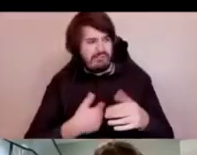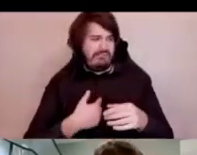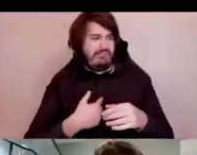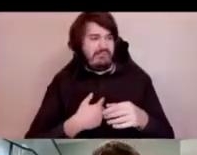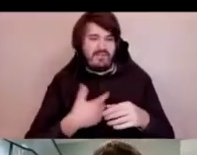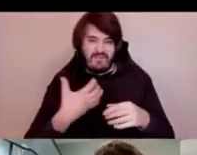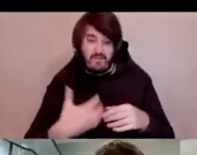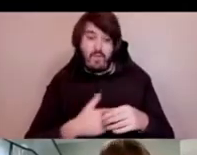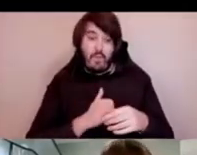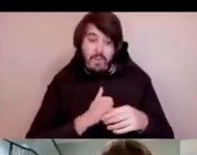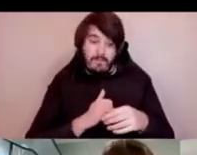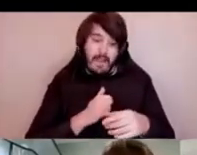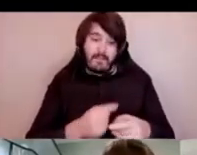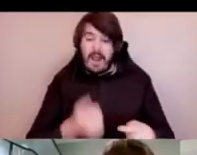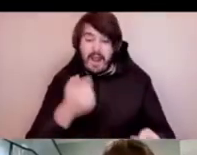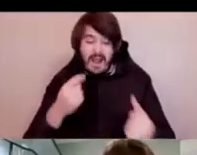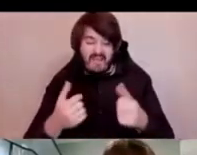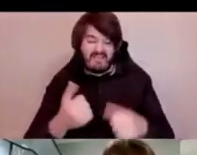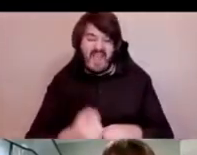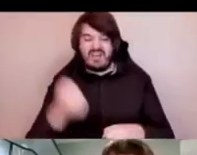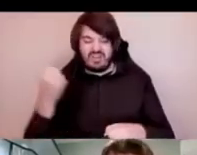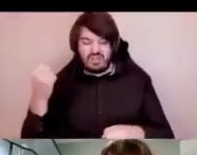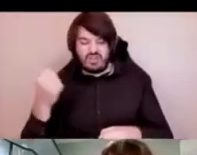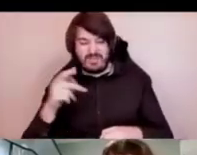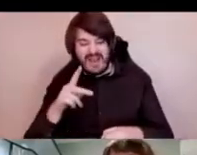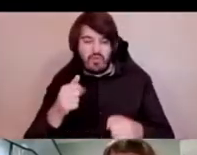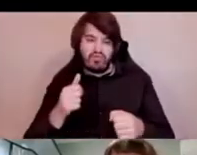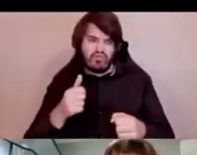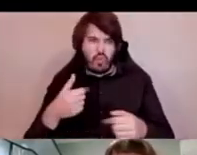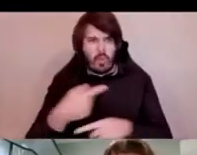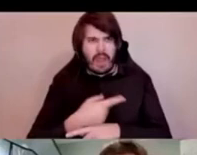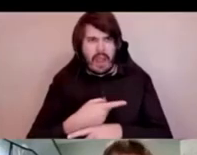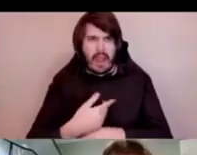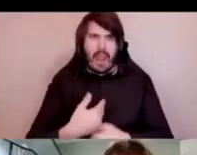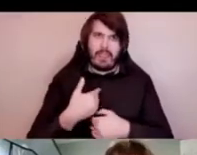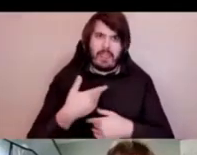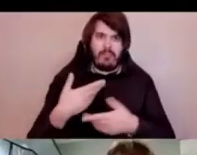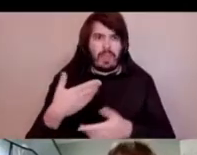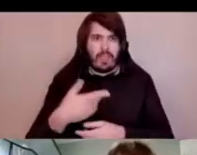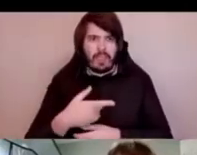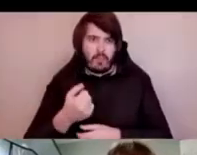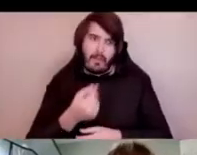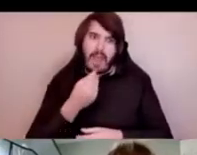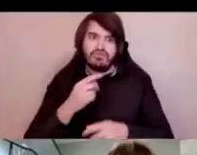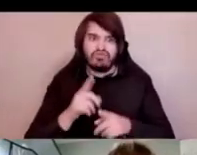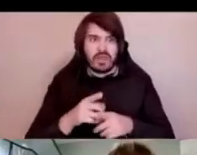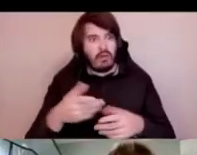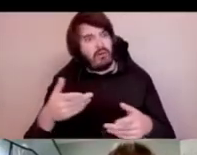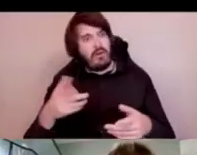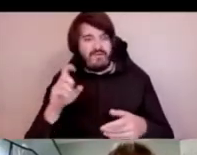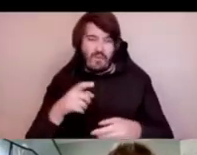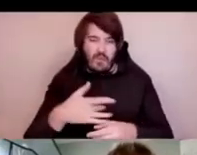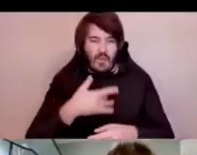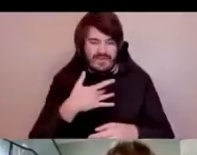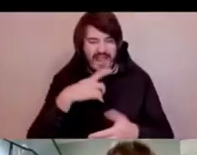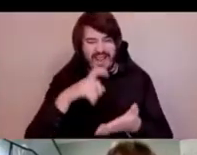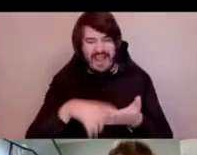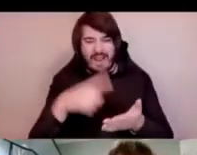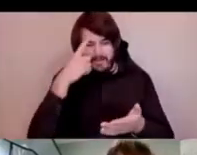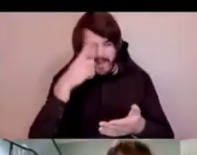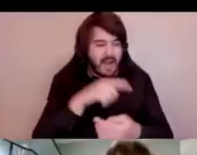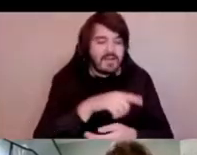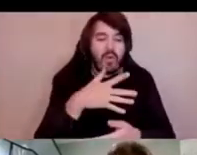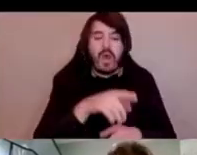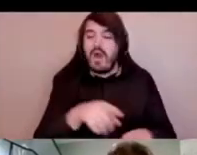tout le temps d'enlever les pissenlits ou peut-être qu'ils sont en train de m'aider? Donc, il faut penser à ça lorsqu'on considère la flore qui